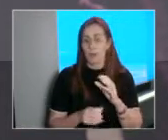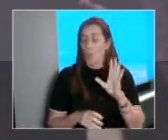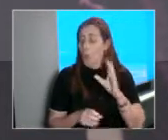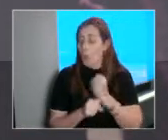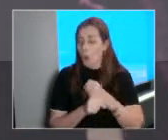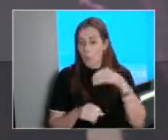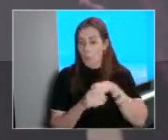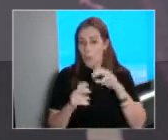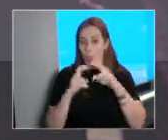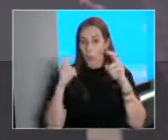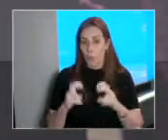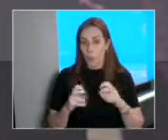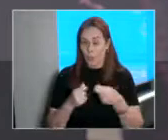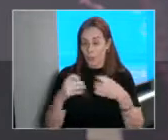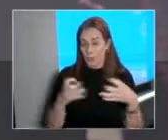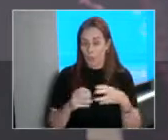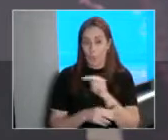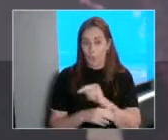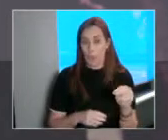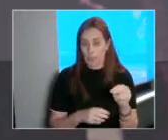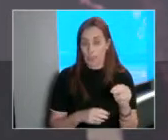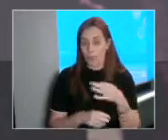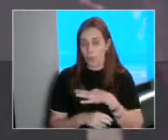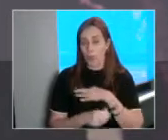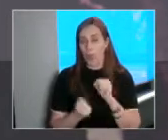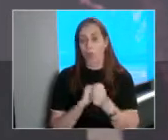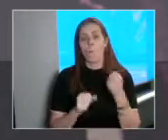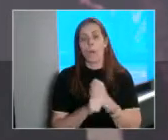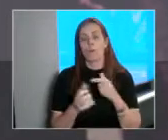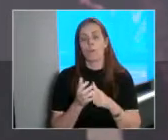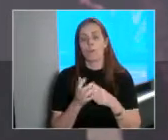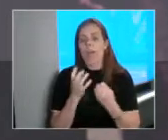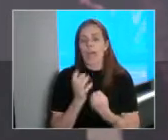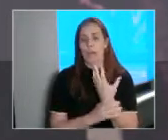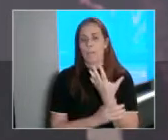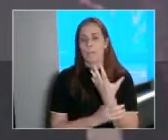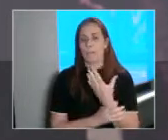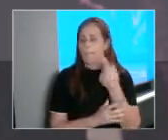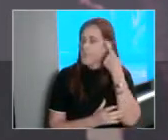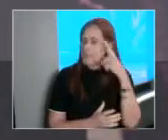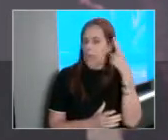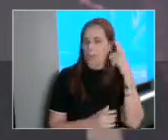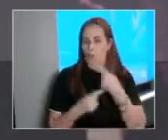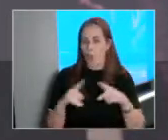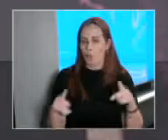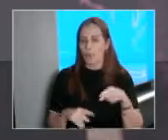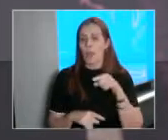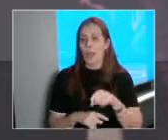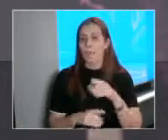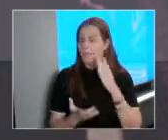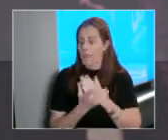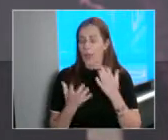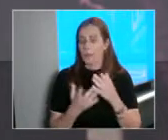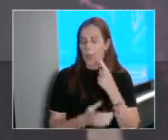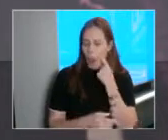בתוך עמותות וארגונים חברתיים בנושאים שלנו, או פועלים כדי להקים מיזמים שונים. זאת אומרת, הם אלה שכבר